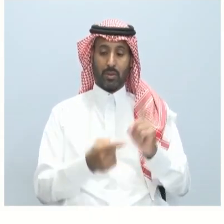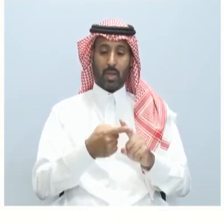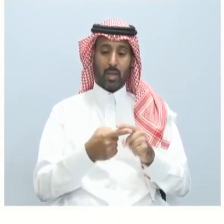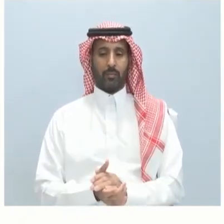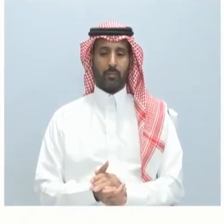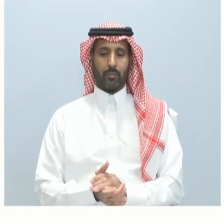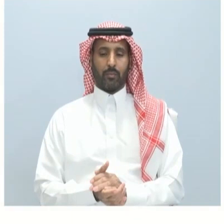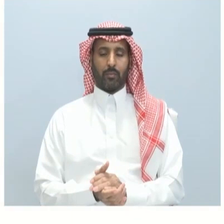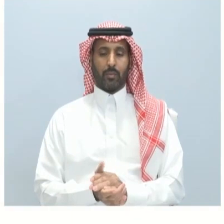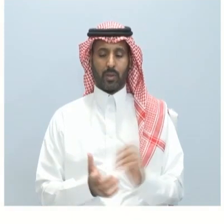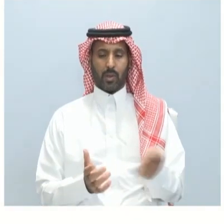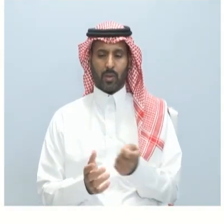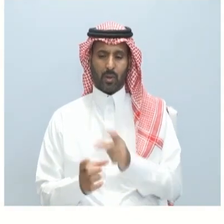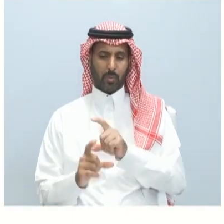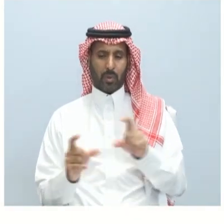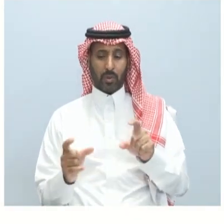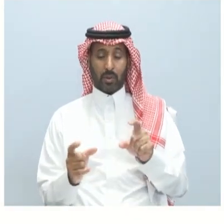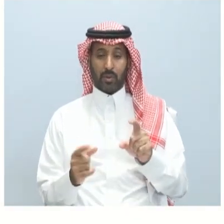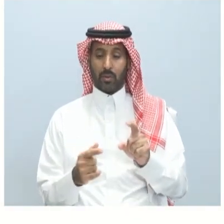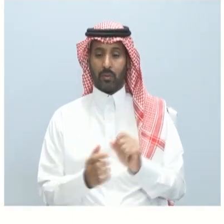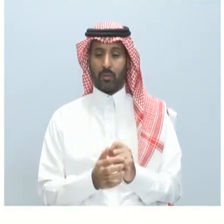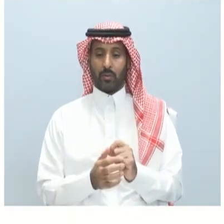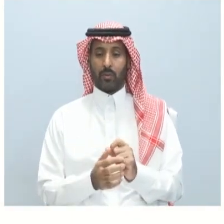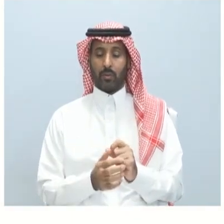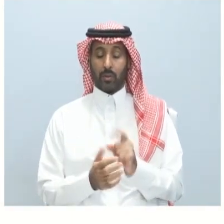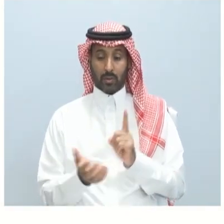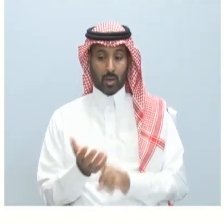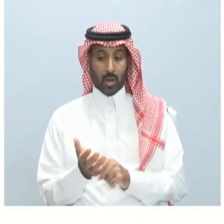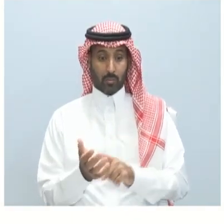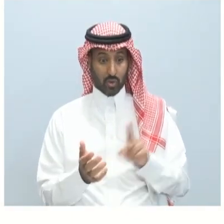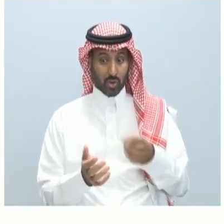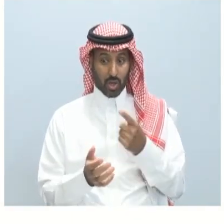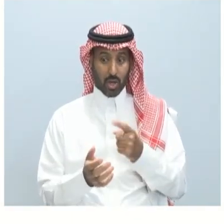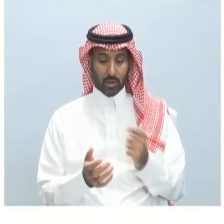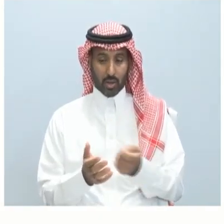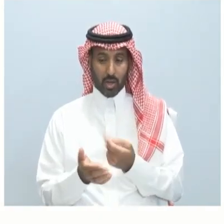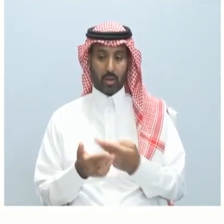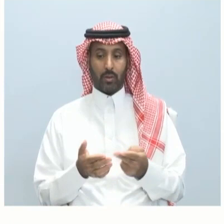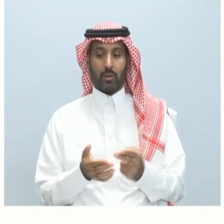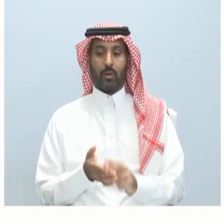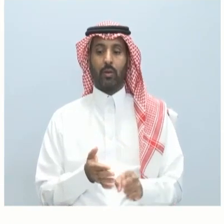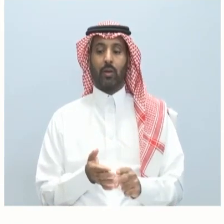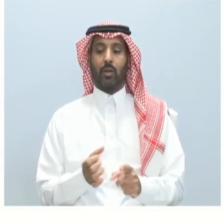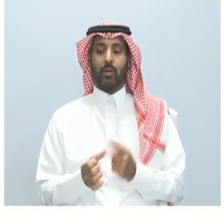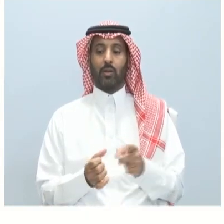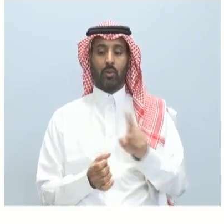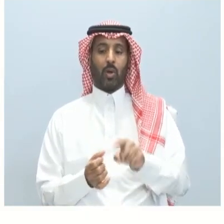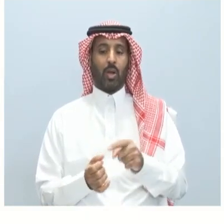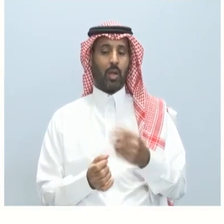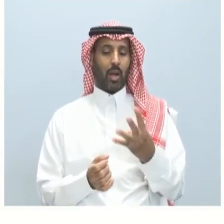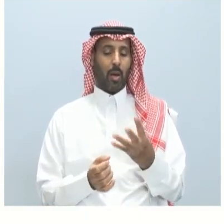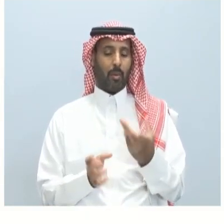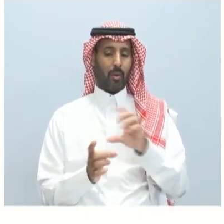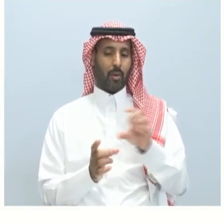الصحيحه حل كل معادله مما ياتي وتحقق من صحه حلك السؤال الرابع